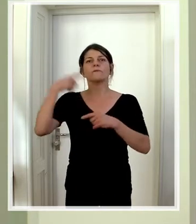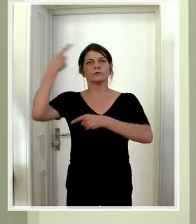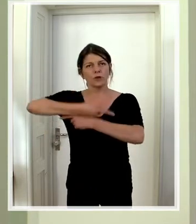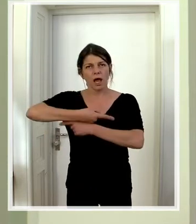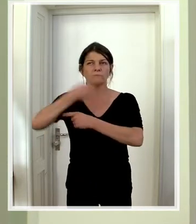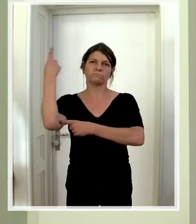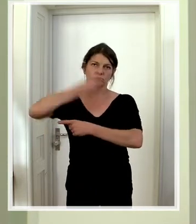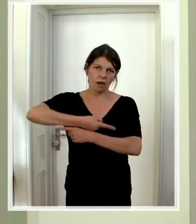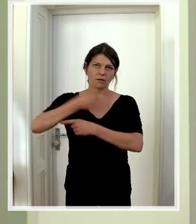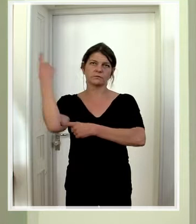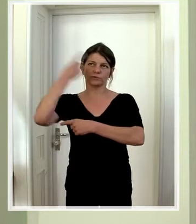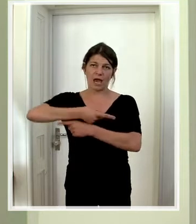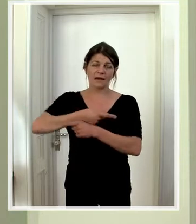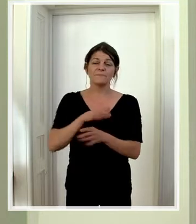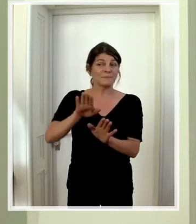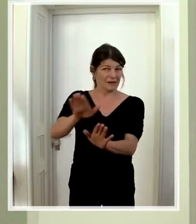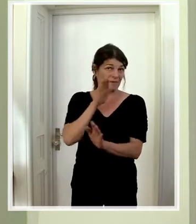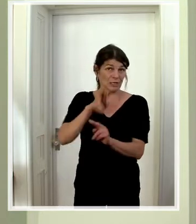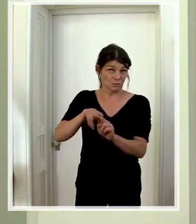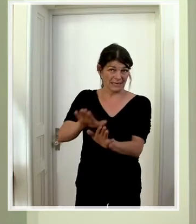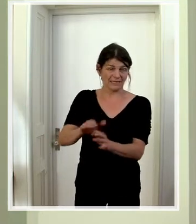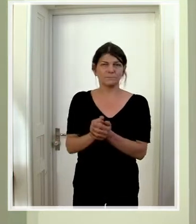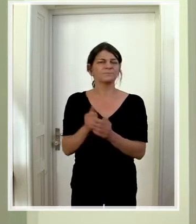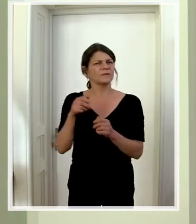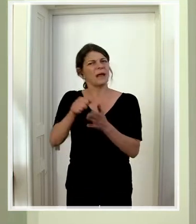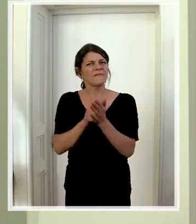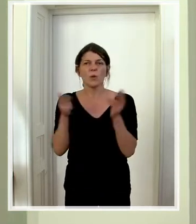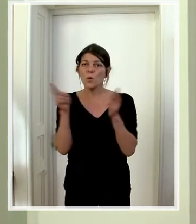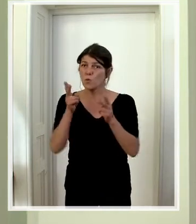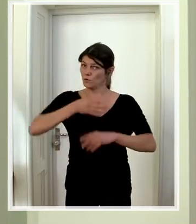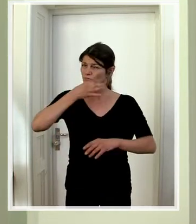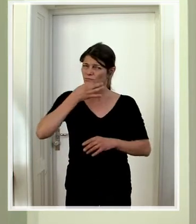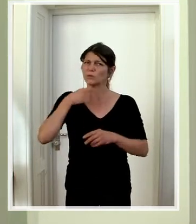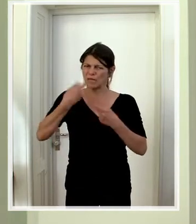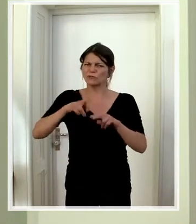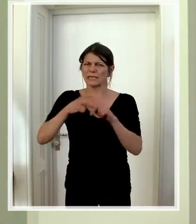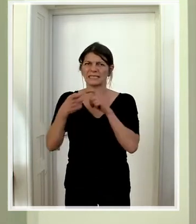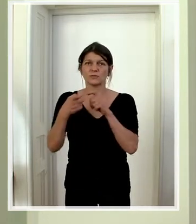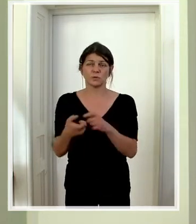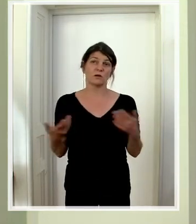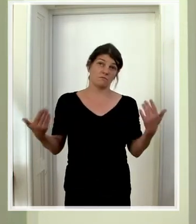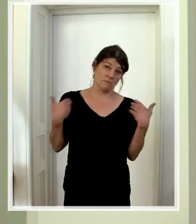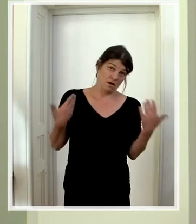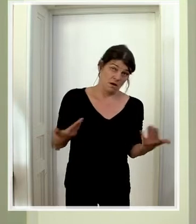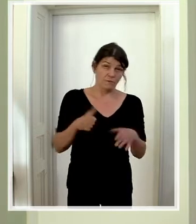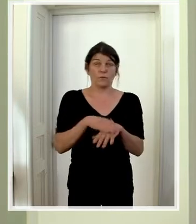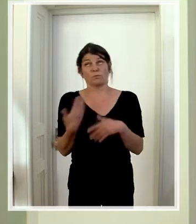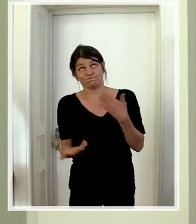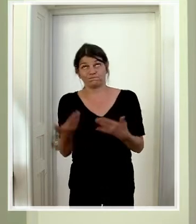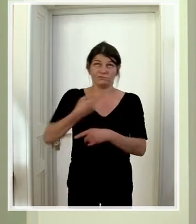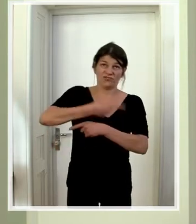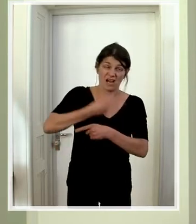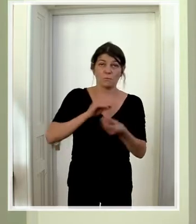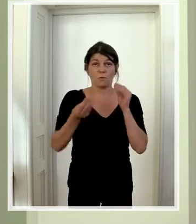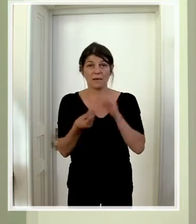ja. Dort dazu kommen wir also. Aha, ja, okay. Vielleicht am Anfang ein bisschen kurz halten. Ja, eben, wie gesagt, also das denke ich, ist schon mal. Dann haben wir natürlich einen